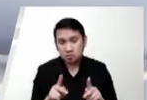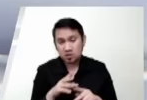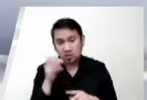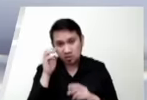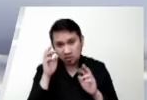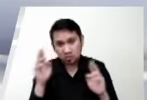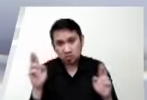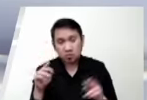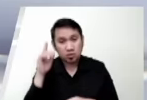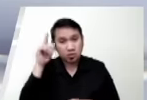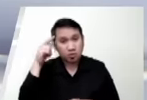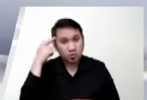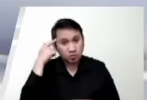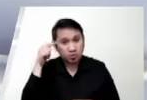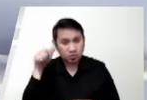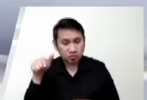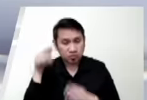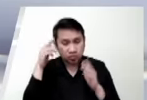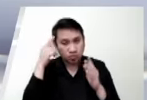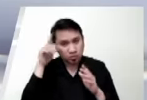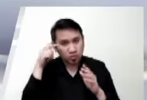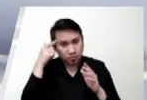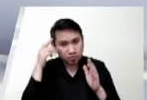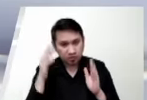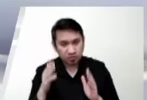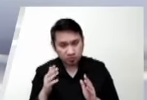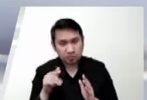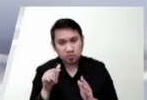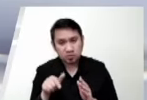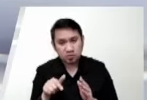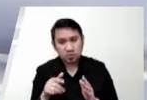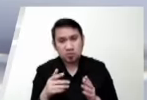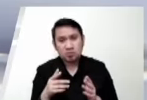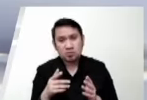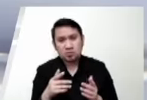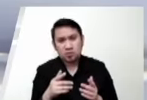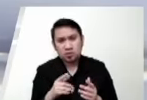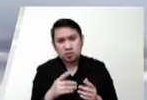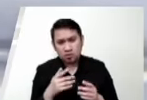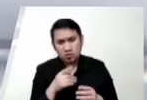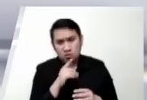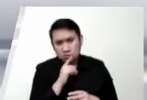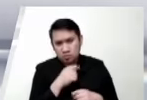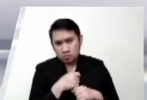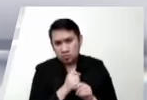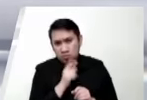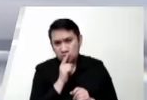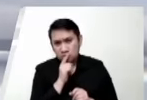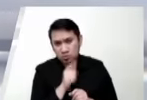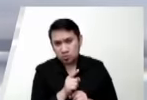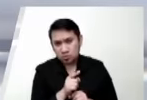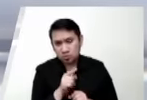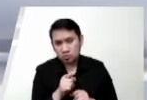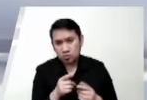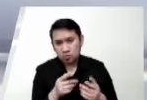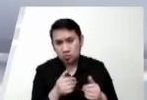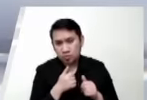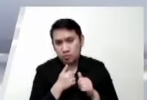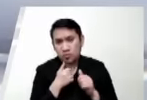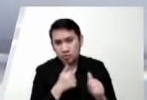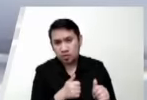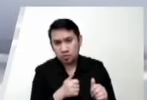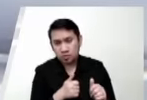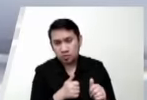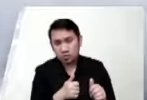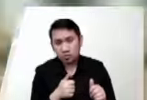provincial government, we can do our supervision making sure na enforce talaga ng municipal